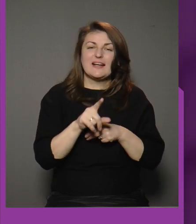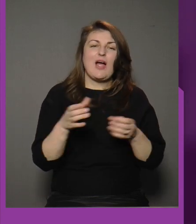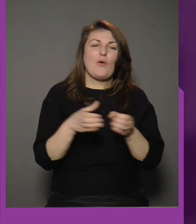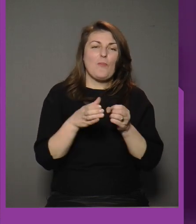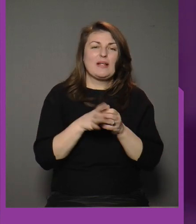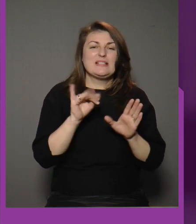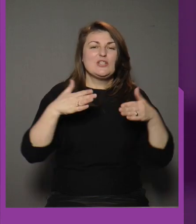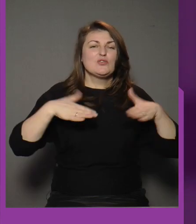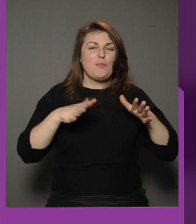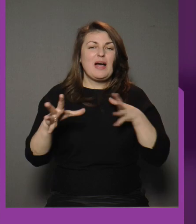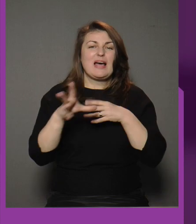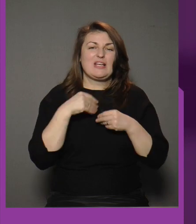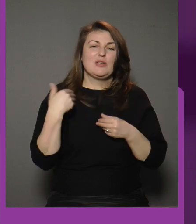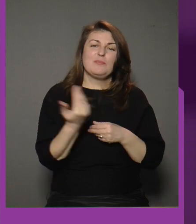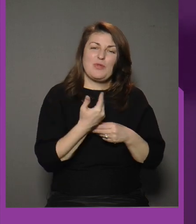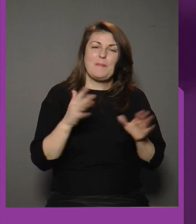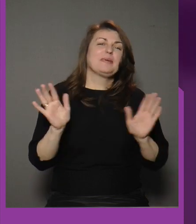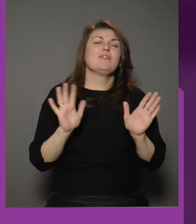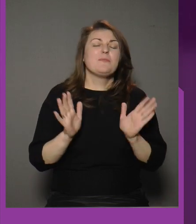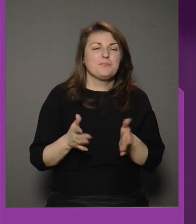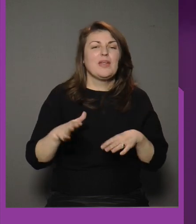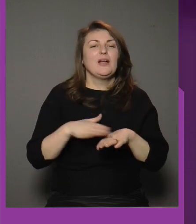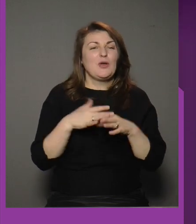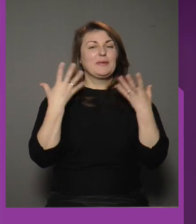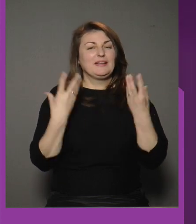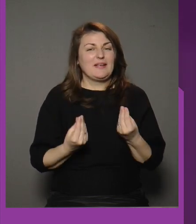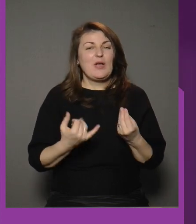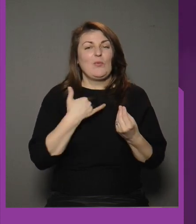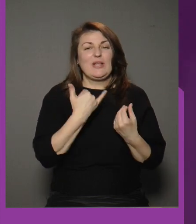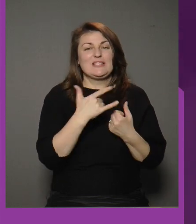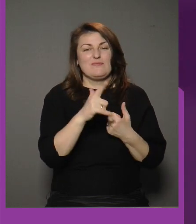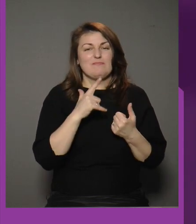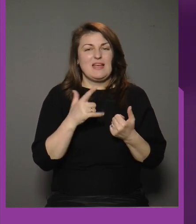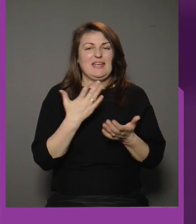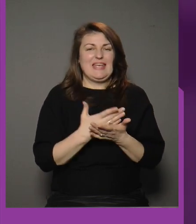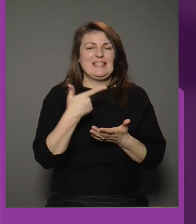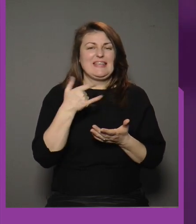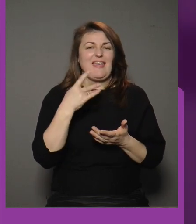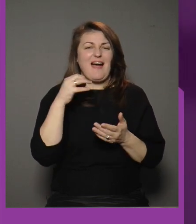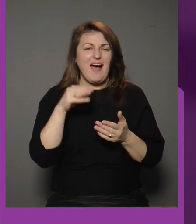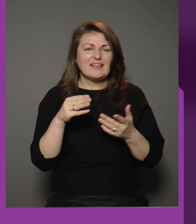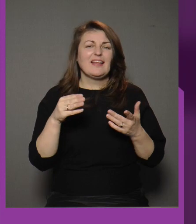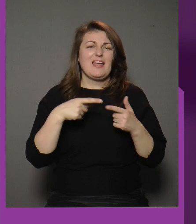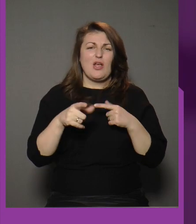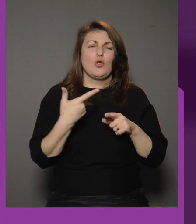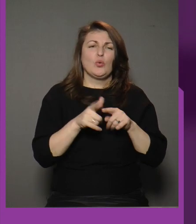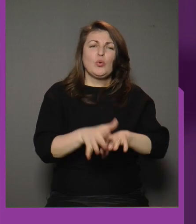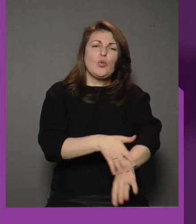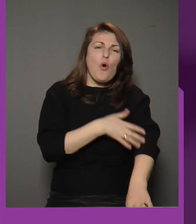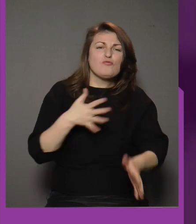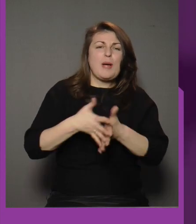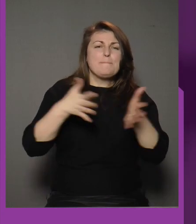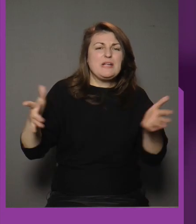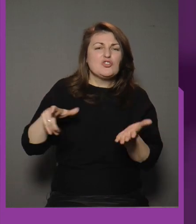зі сноуборду, разом зі мною. Привіт, Саша. Добрий день. А в нас сьогодні слалом гігант, так, довша, більша